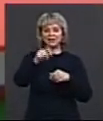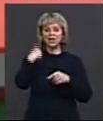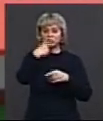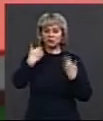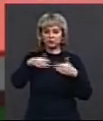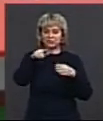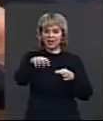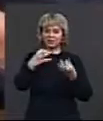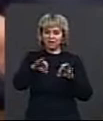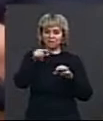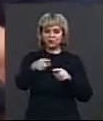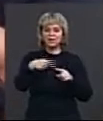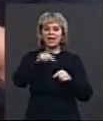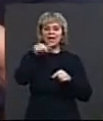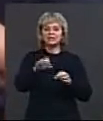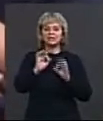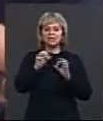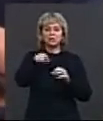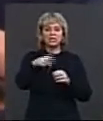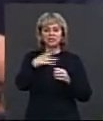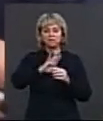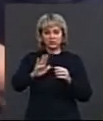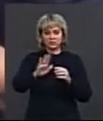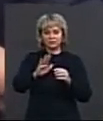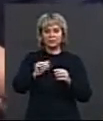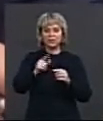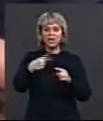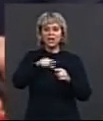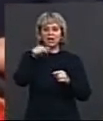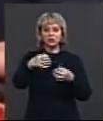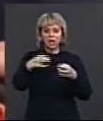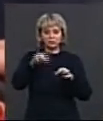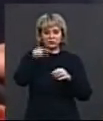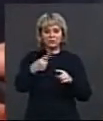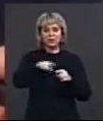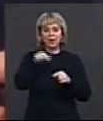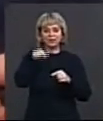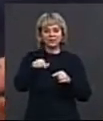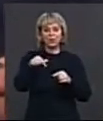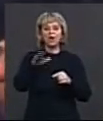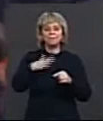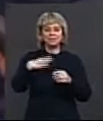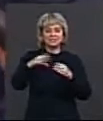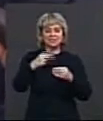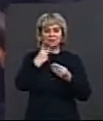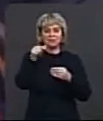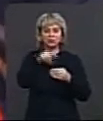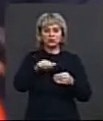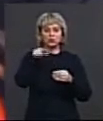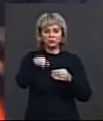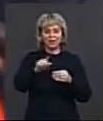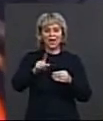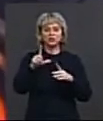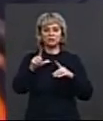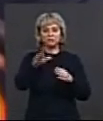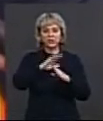лично выпускал на волю. Сайгаки нормально, но я их не видел, Сергей, которых мы отпустили. Поэтому они нормальные. Мы-то с вами их видели. Куда же они делись?